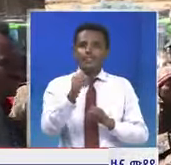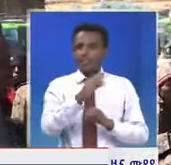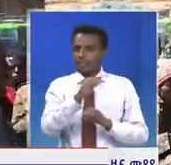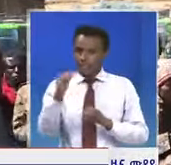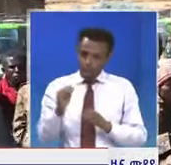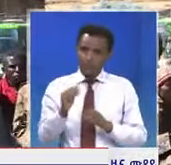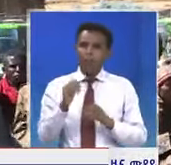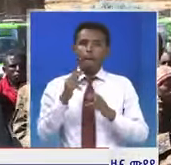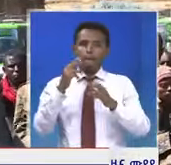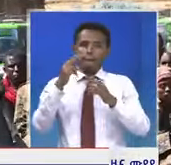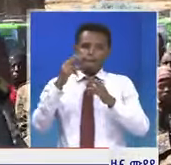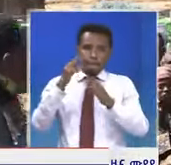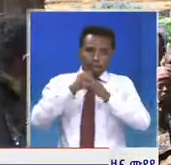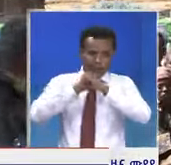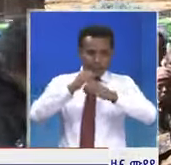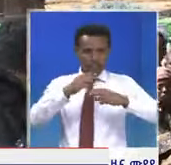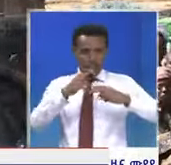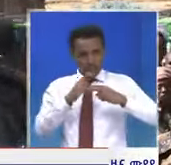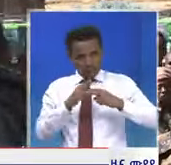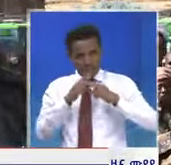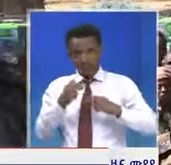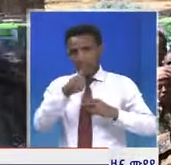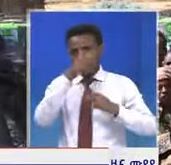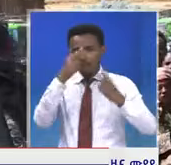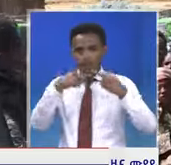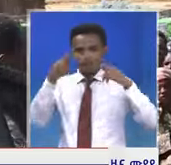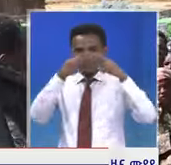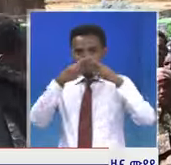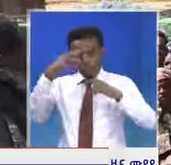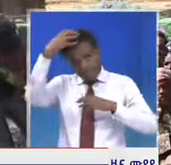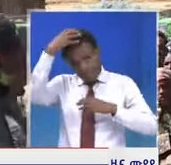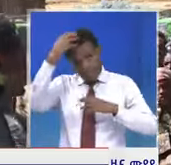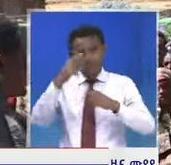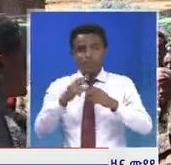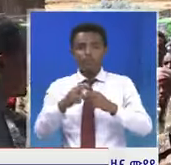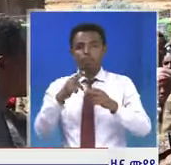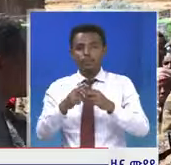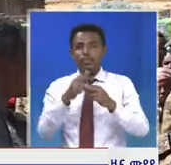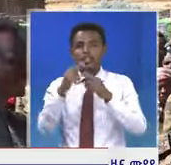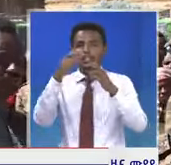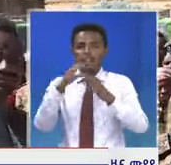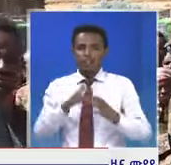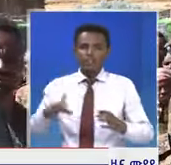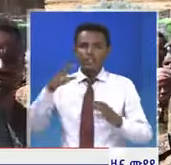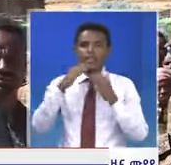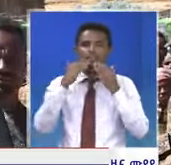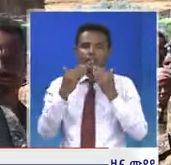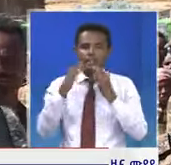በመከላከያ ስም እንዲሁም በኢትዮጵያ ፌደራላዊ ዲሞክራሲያዊ ሪፐብሊክ መንግስት ስም ከፍተኛ ምስጋና ላቀርብላችሁ